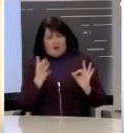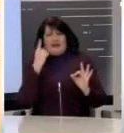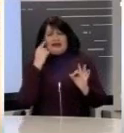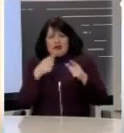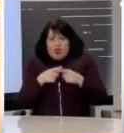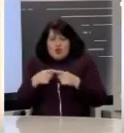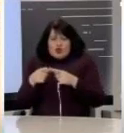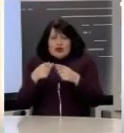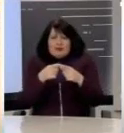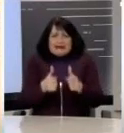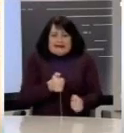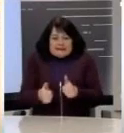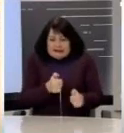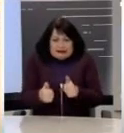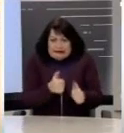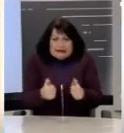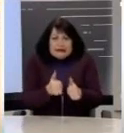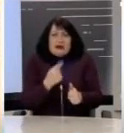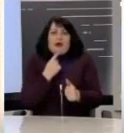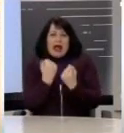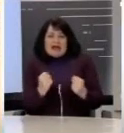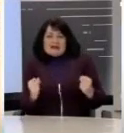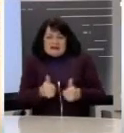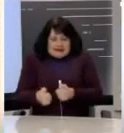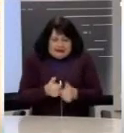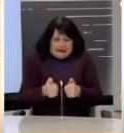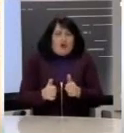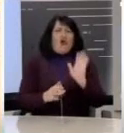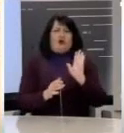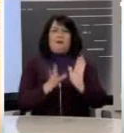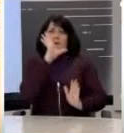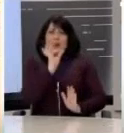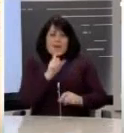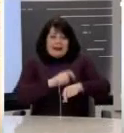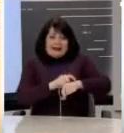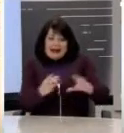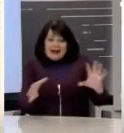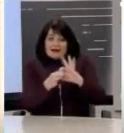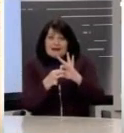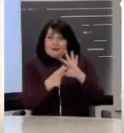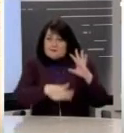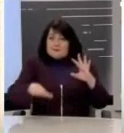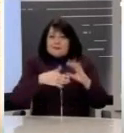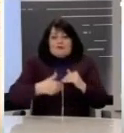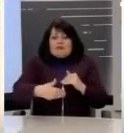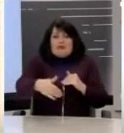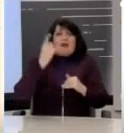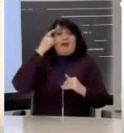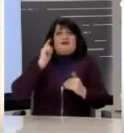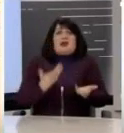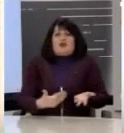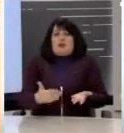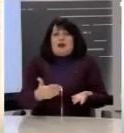προσομοίωσης PlayStation, ασκείται σε πραγματικό χρόνο και κατά συνέπεια ασκείται σε περιβάλλον αβεβαιότητας